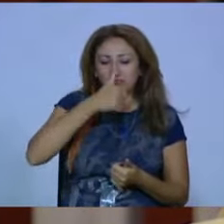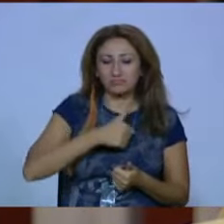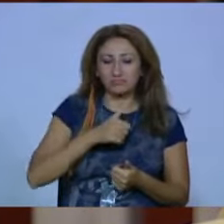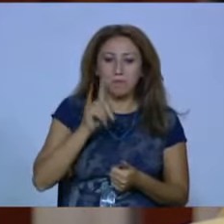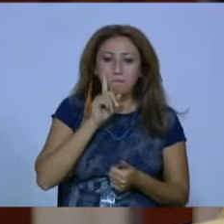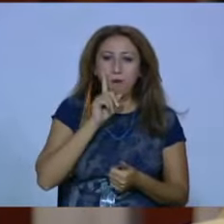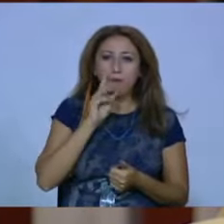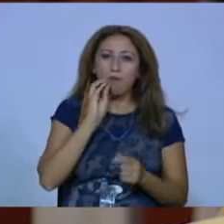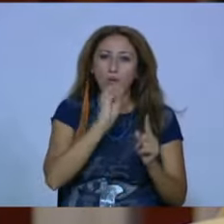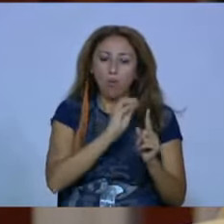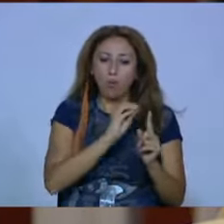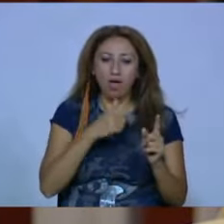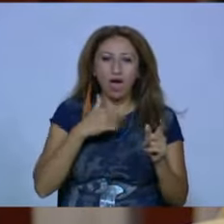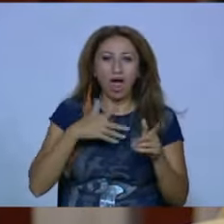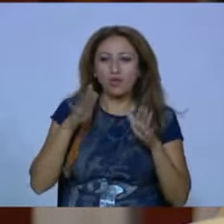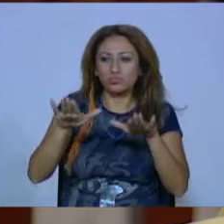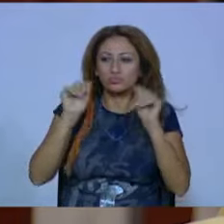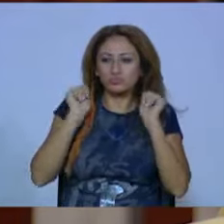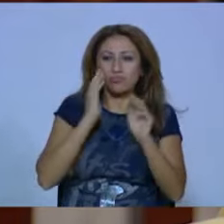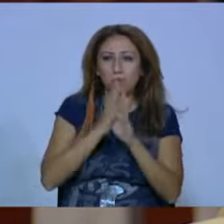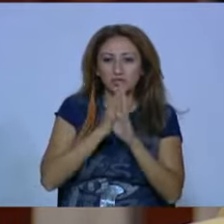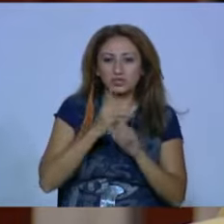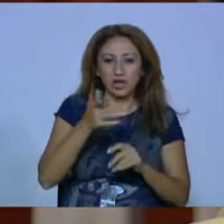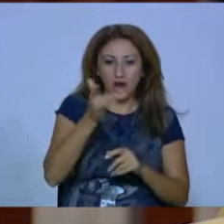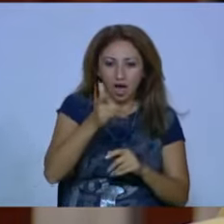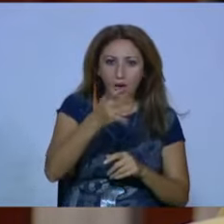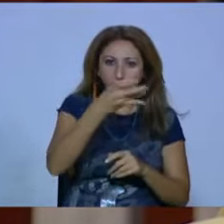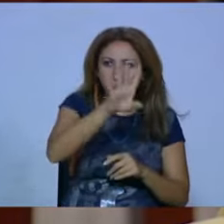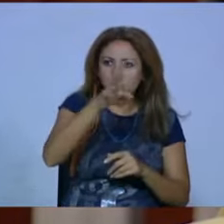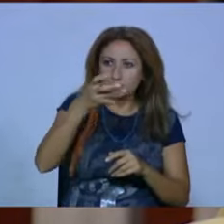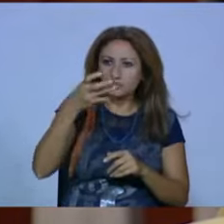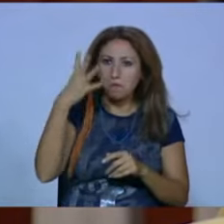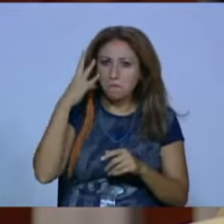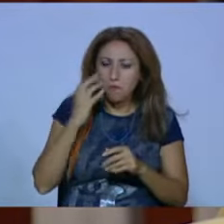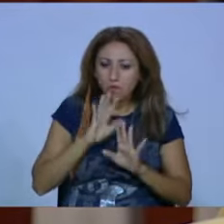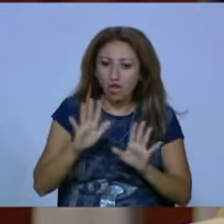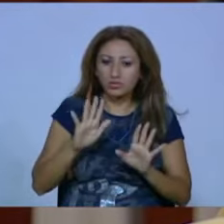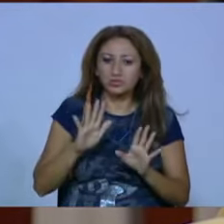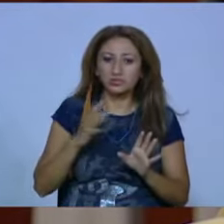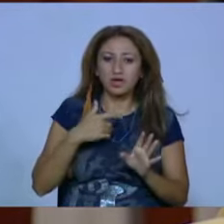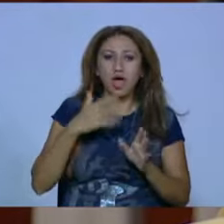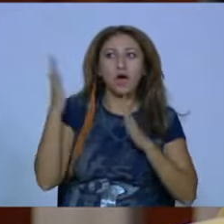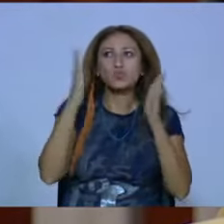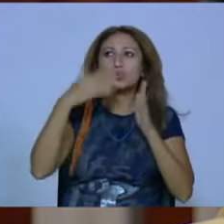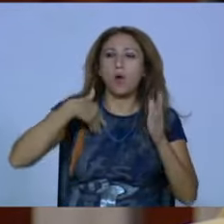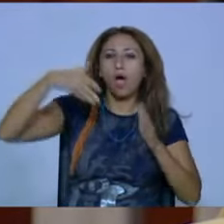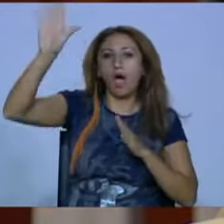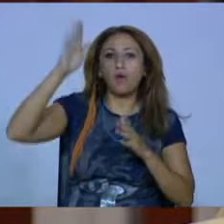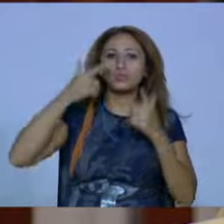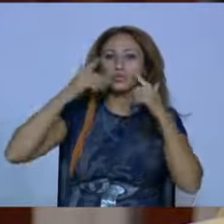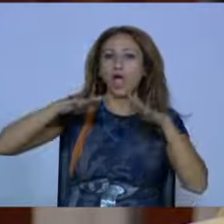ماما الله يرحمها قال لها نفسي اعتزل الفن واطمن على معتز واجوزه وراح اعيش عند حضره سيدنا النبي عليه